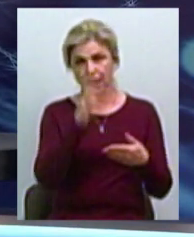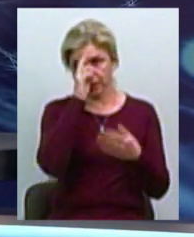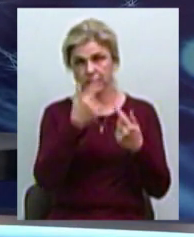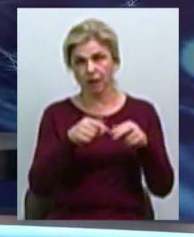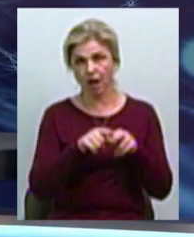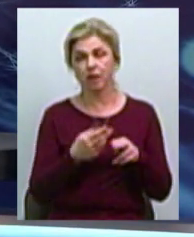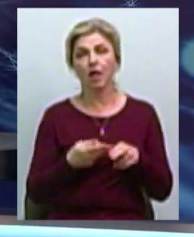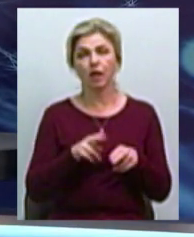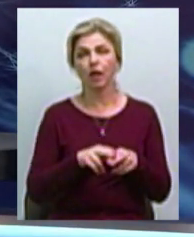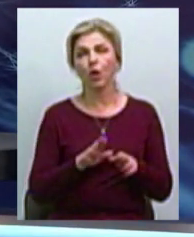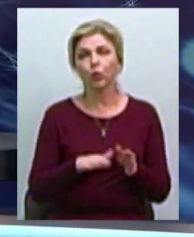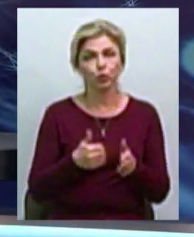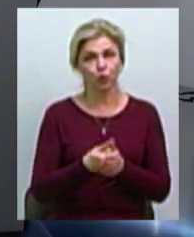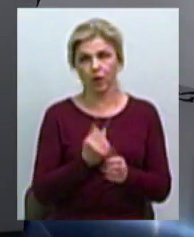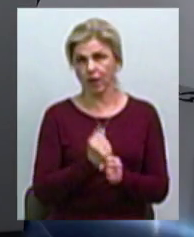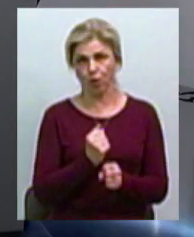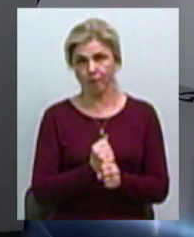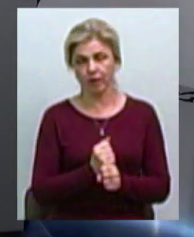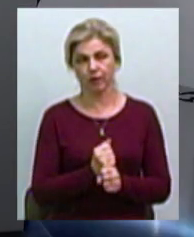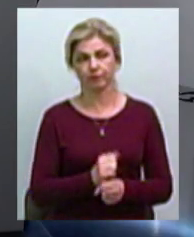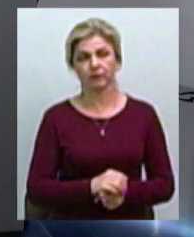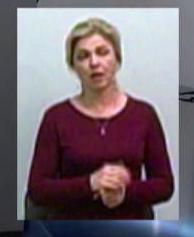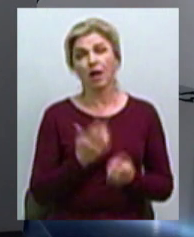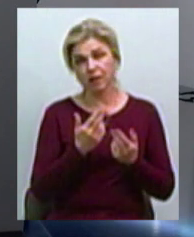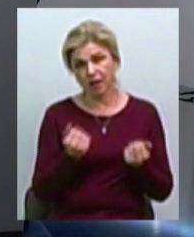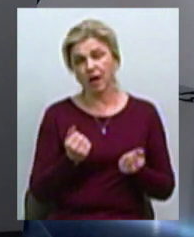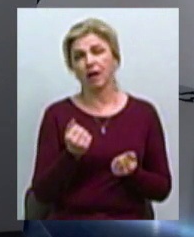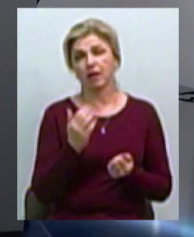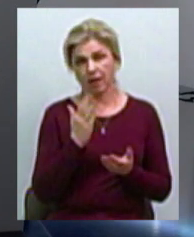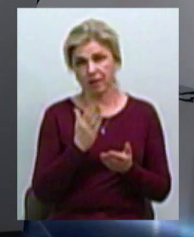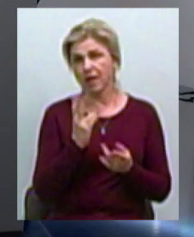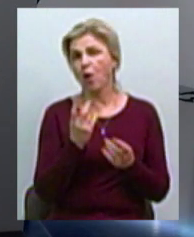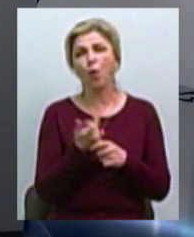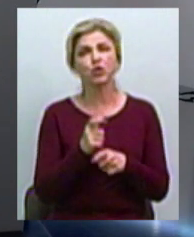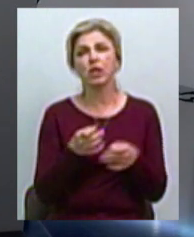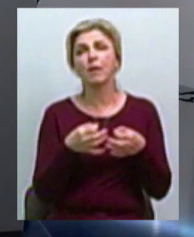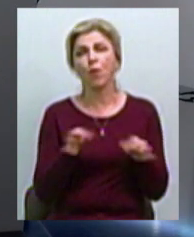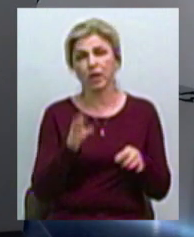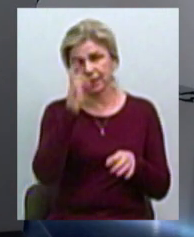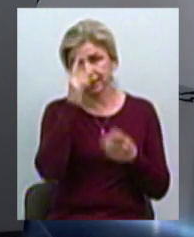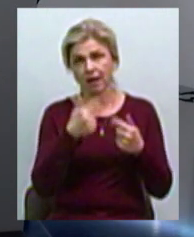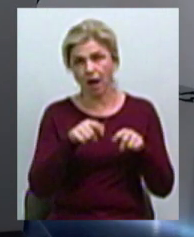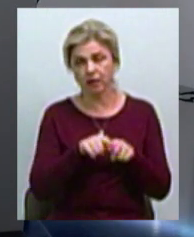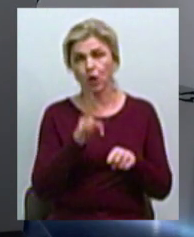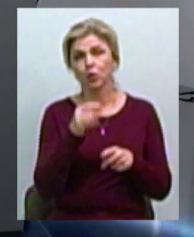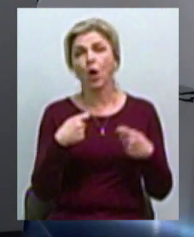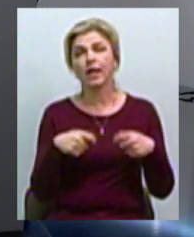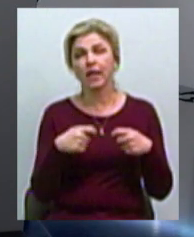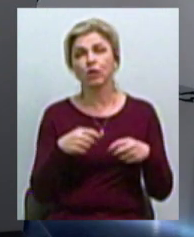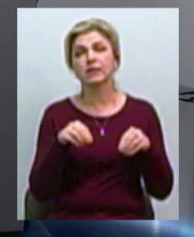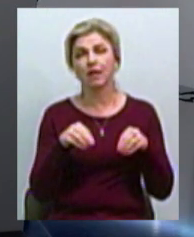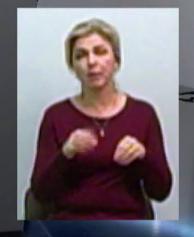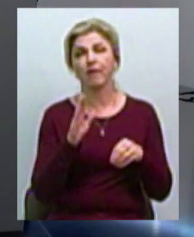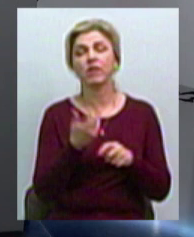досі не зробили. Не найбільш демократичні. Не найбільш, да, демократичні. Між тим, ринок землі в найбільш демократичних